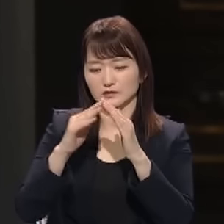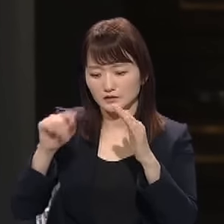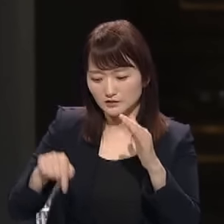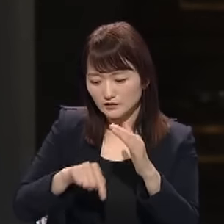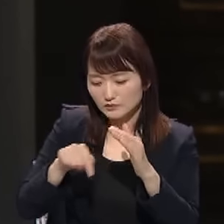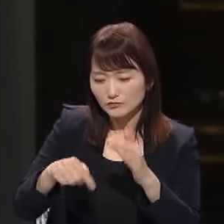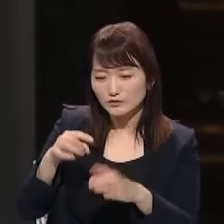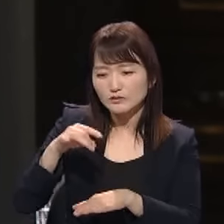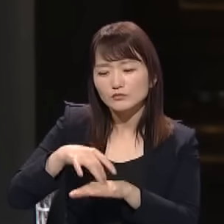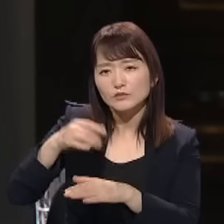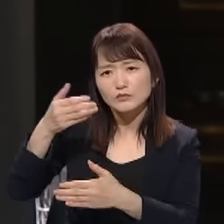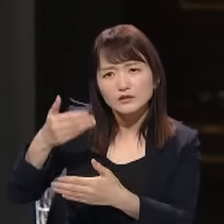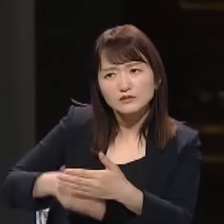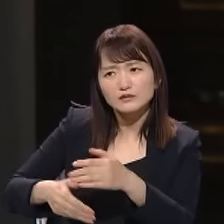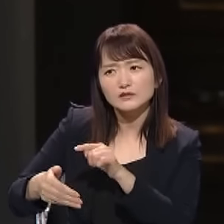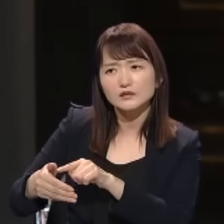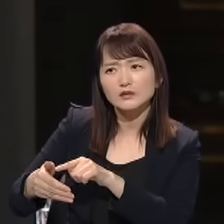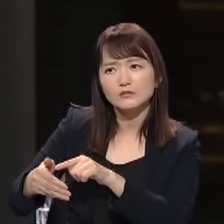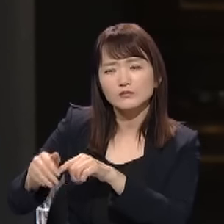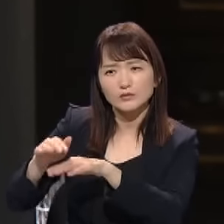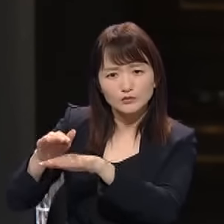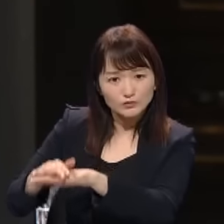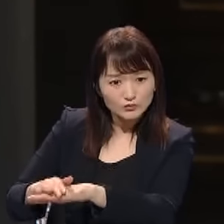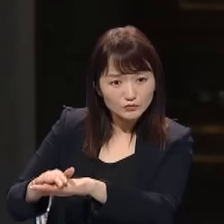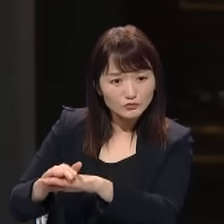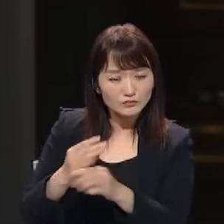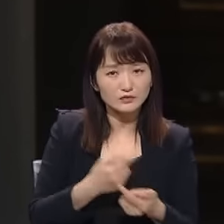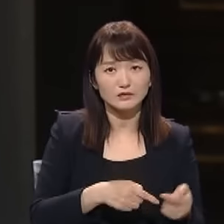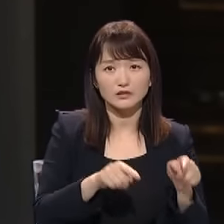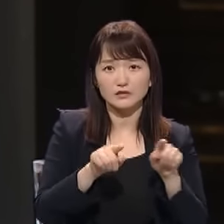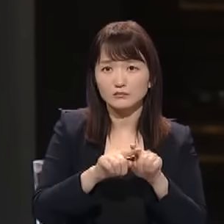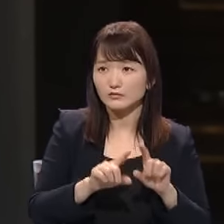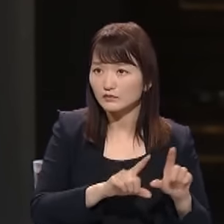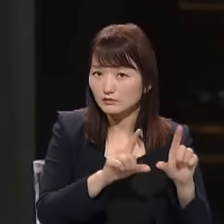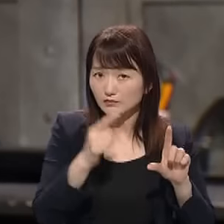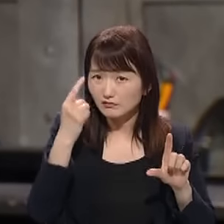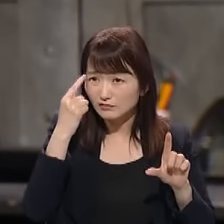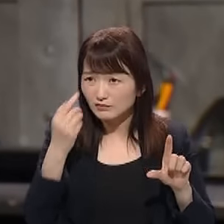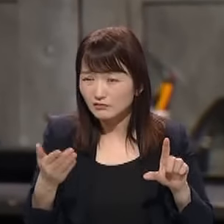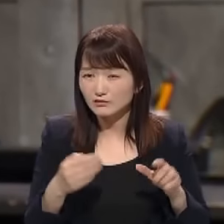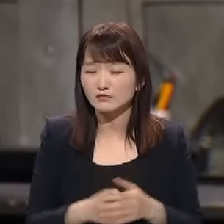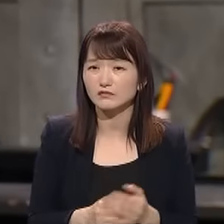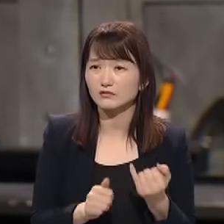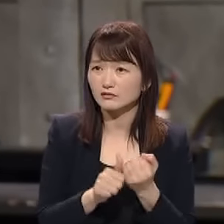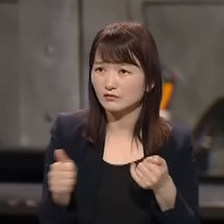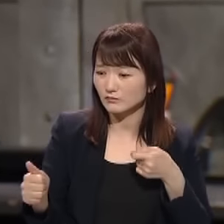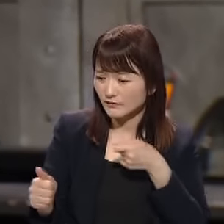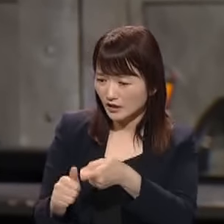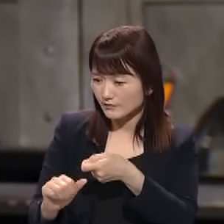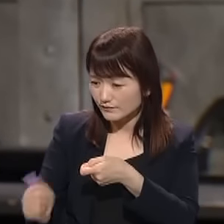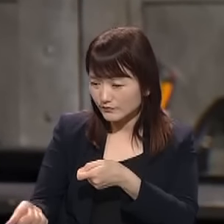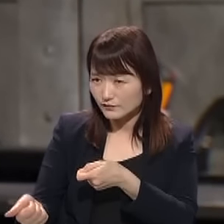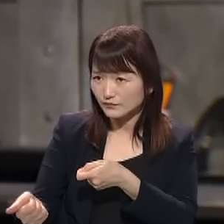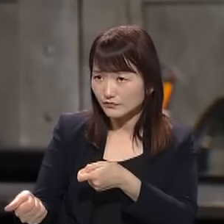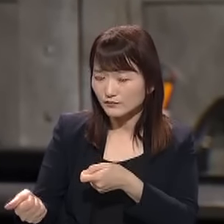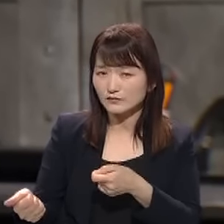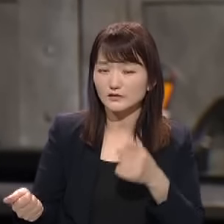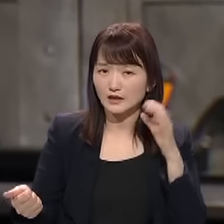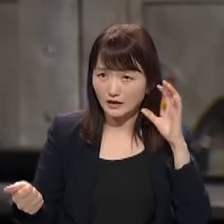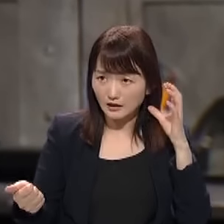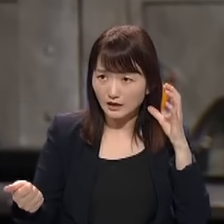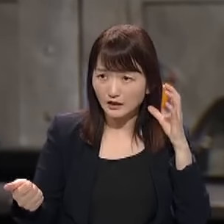발견, 아니 그거를 시신을 집에다 두고 계속 같이 있었다는 거예요? 맞습니다. 일단 이렇게 죽인 다음에 시신을 아이들이